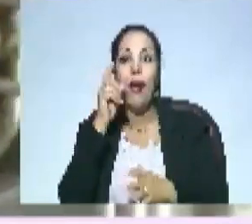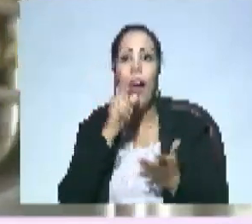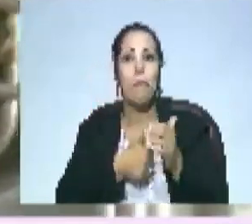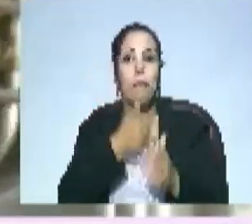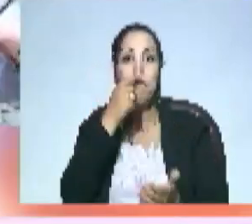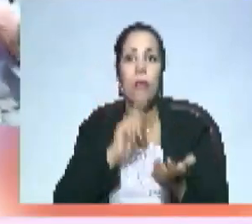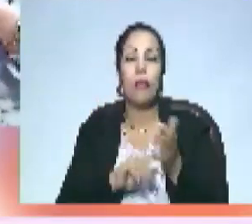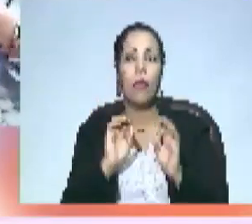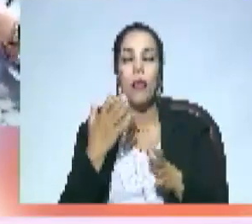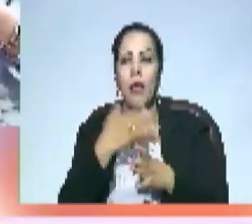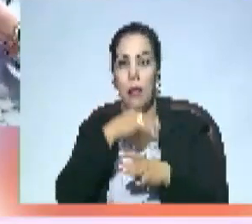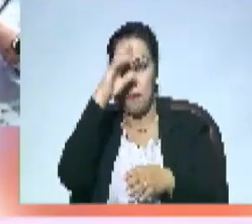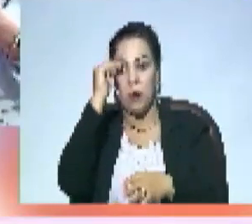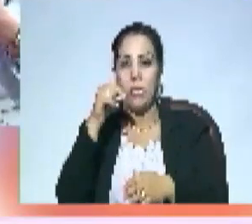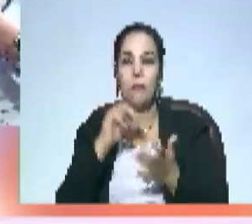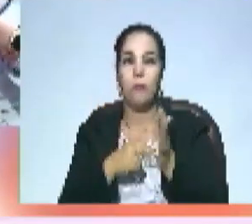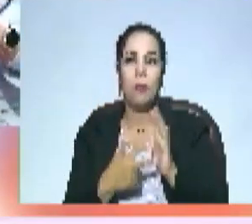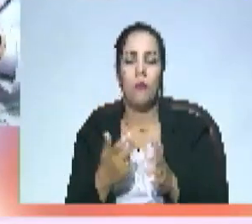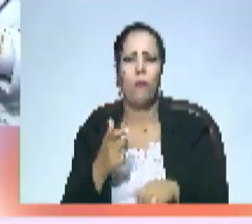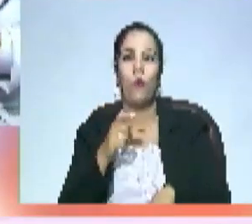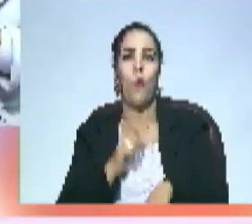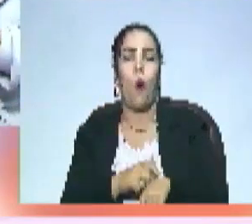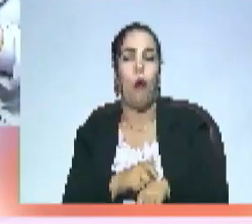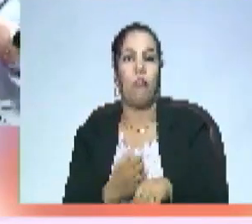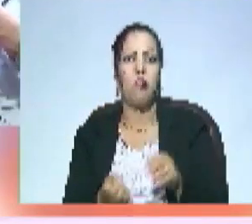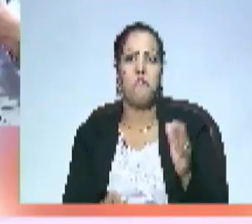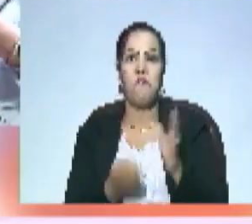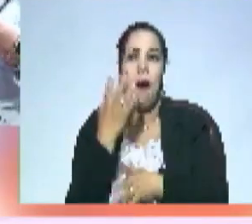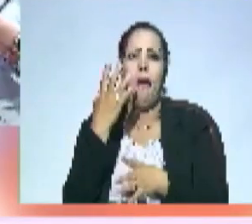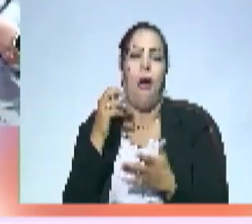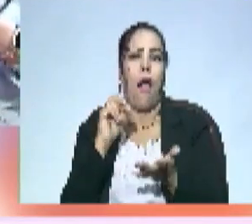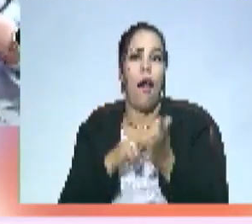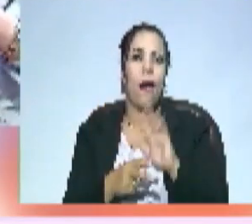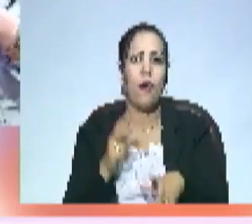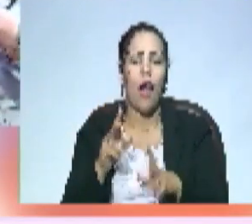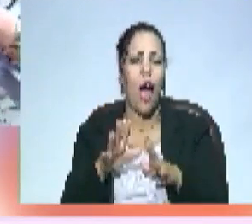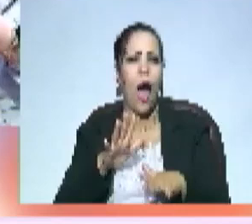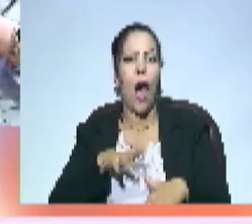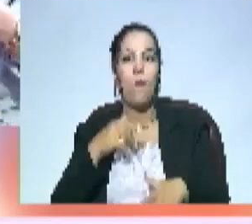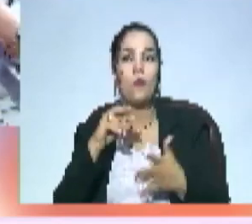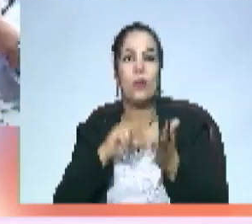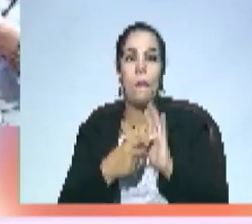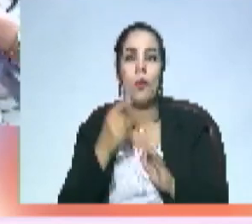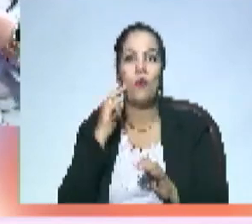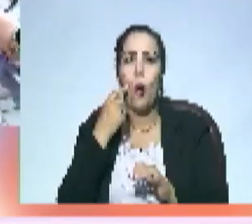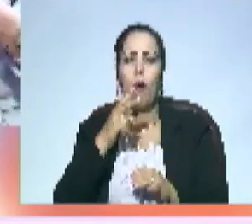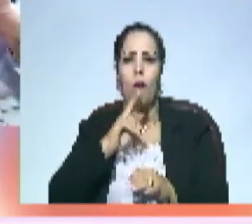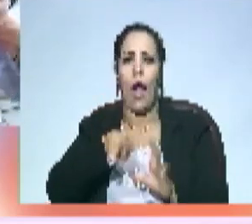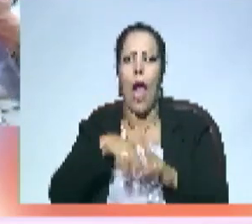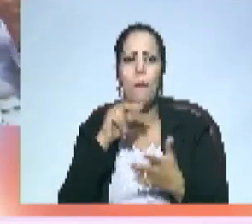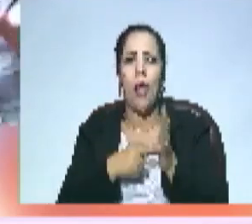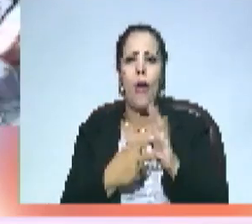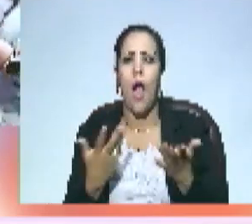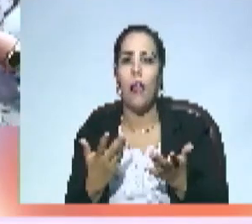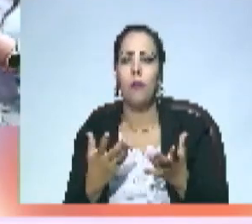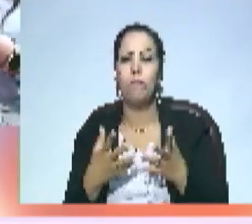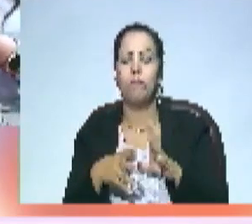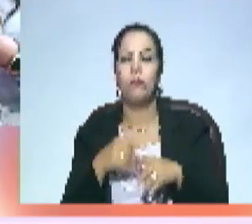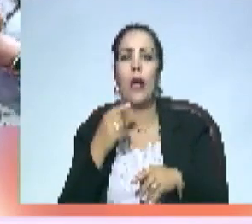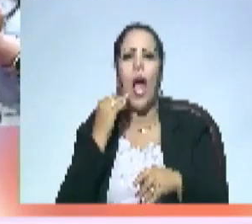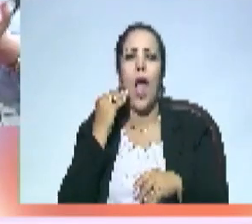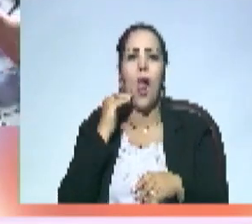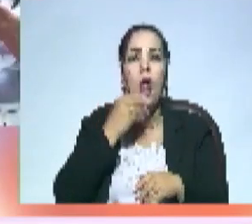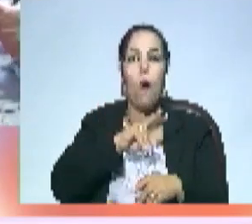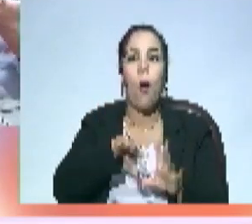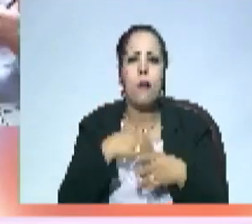ممكن مثلا تحصل مثلا زنقه فجاه ولا ان حد يتعرض لموقف يزه عايز اعمل حلو وما عنديش مثلا